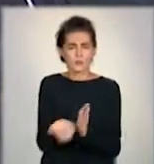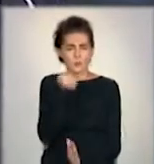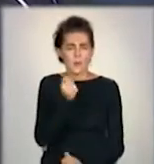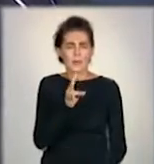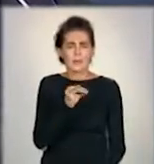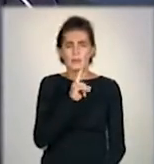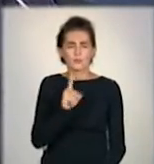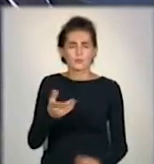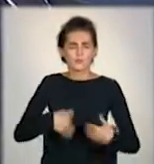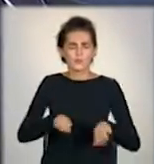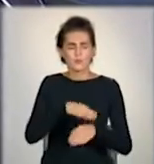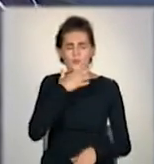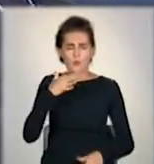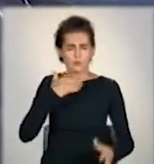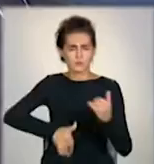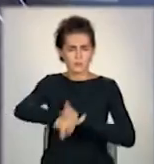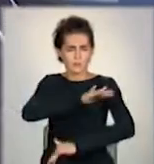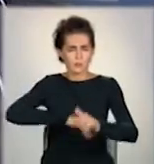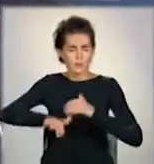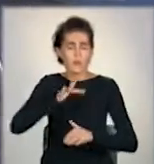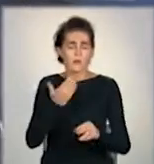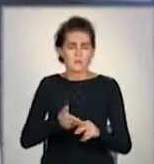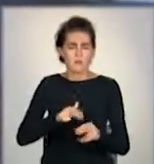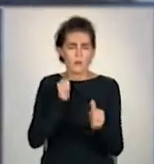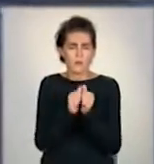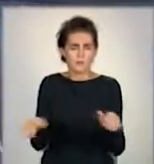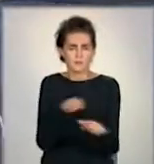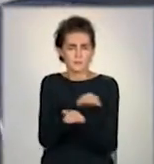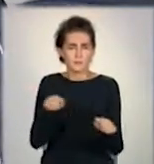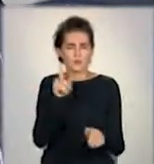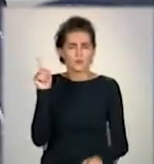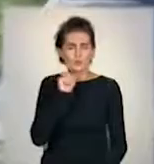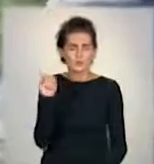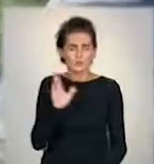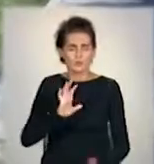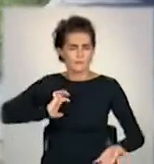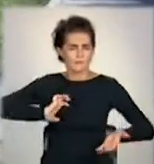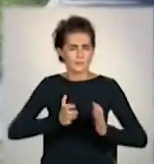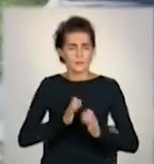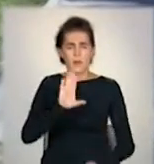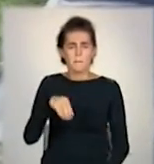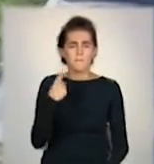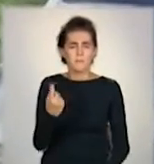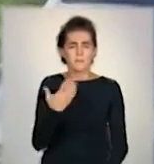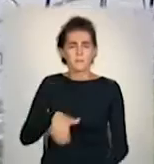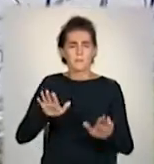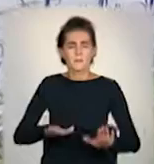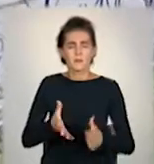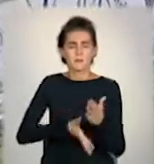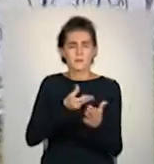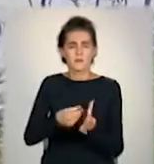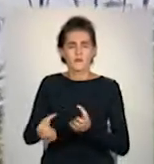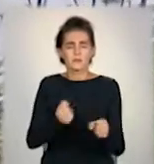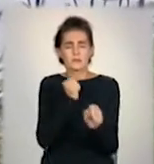буде такого столпотворення. Зараз кожен старається, щоб... Перші платні місця для автівок створять